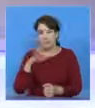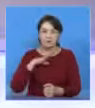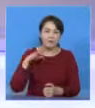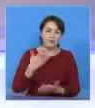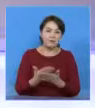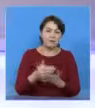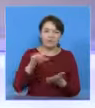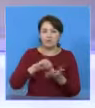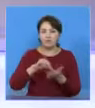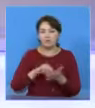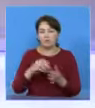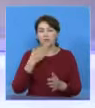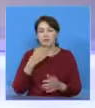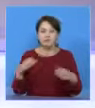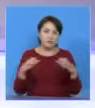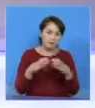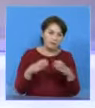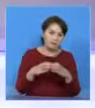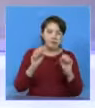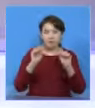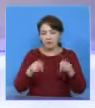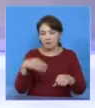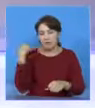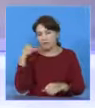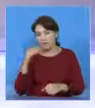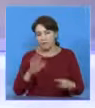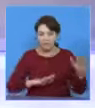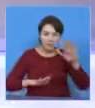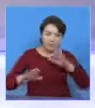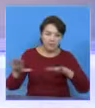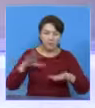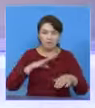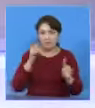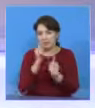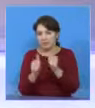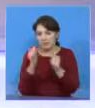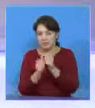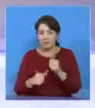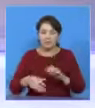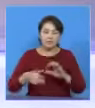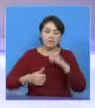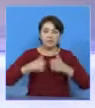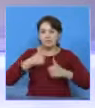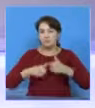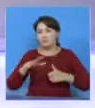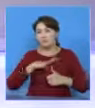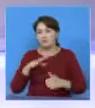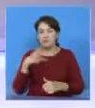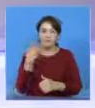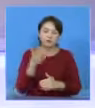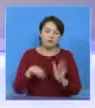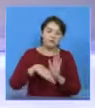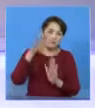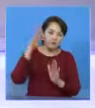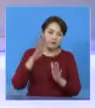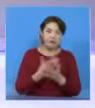попасть в состав национальной сборной. Смогут ли актюбинские пловцы, которые на каждом чемпионате страны оказываются в тройке